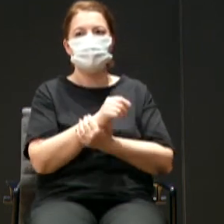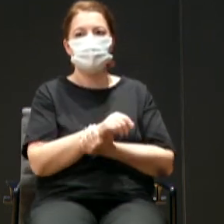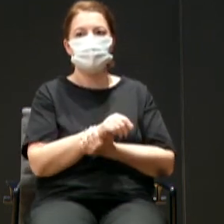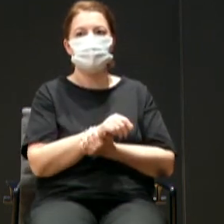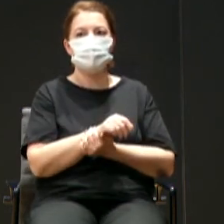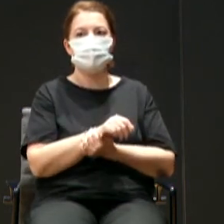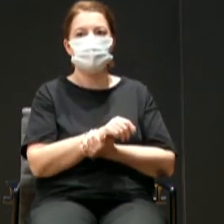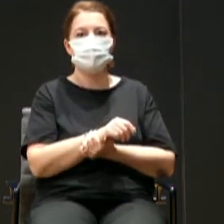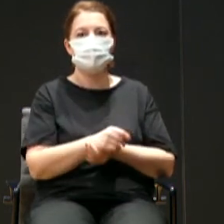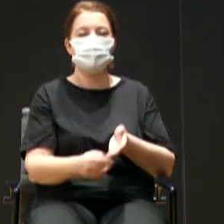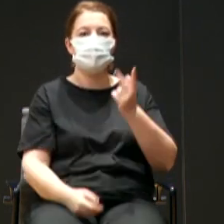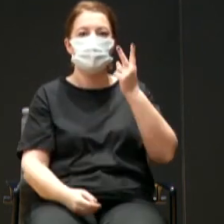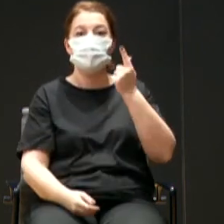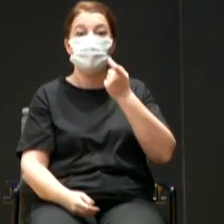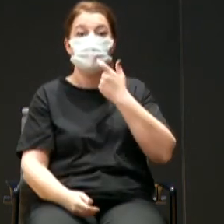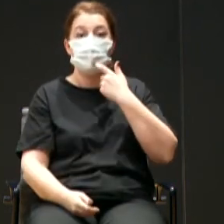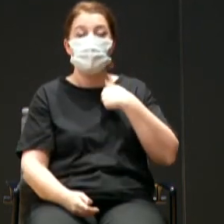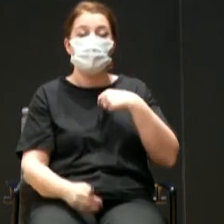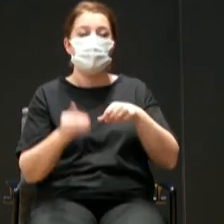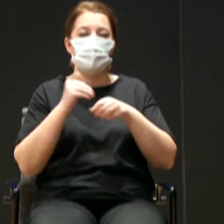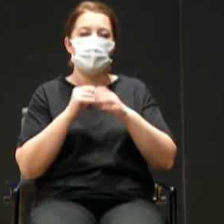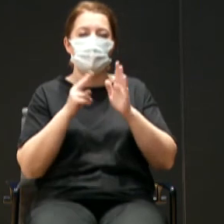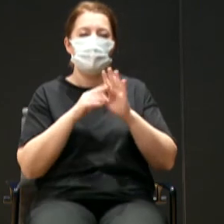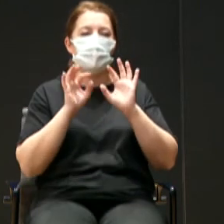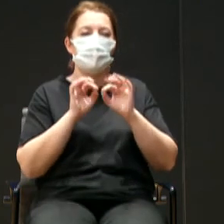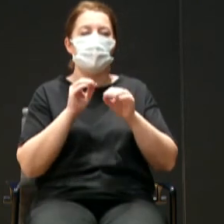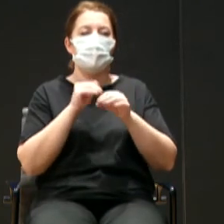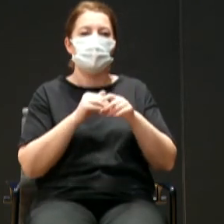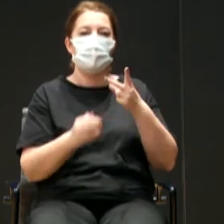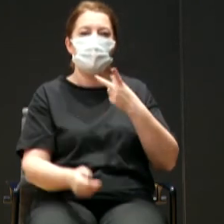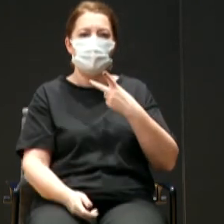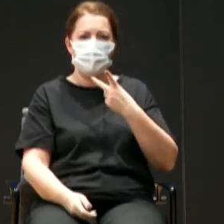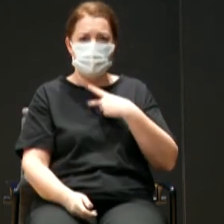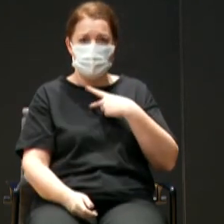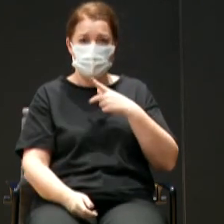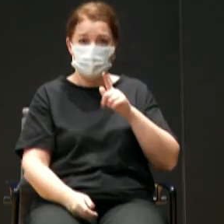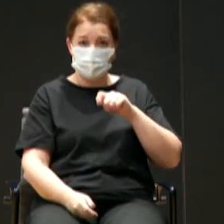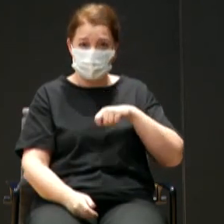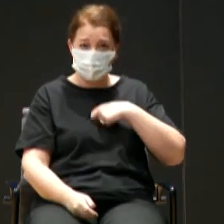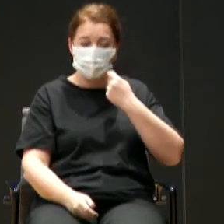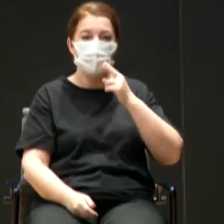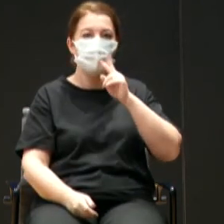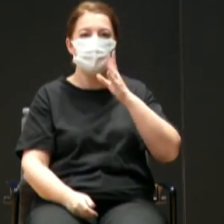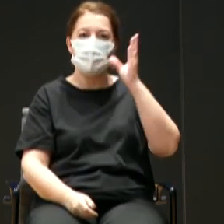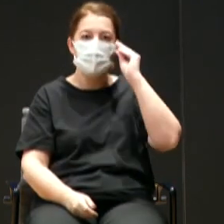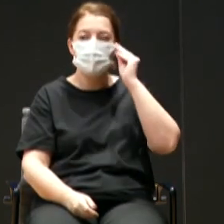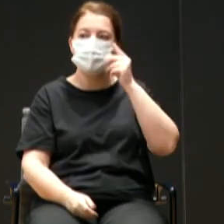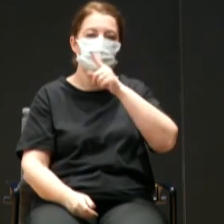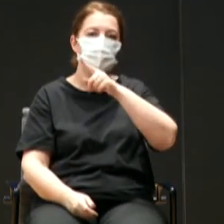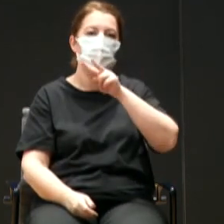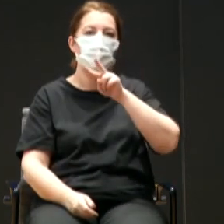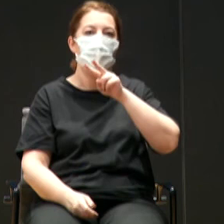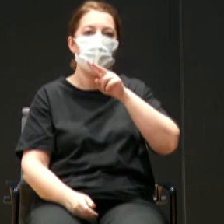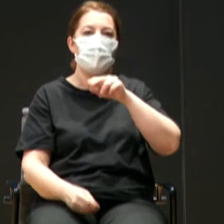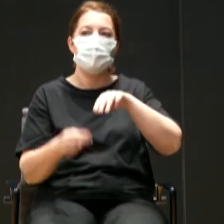burada iki buçuk yılı oldu meclis üyesiyiz. Her mecliste ben haddi aşmayı Mülayim Bey'den öğrendim. Bakın her